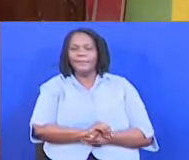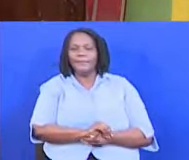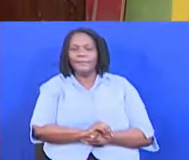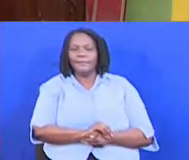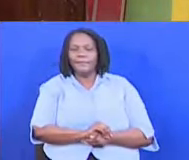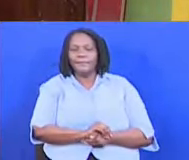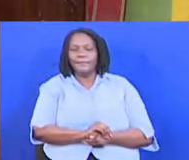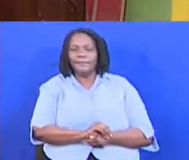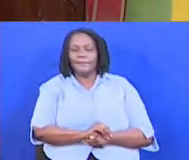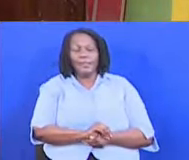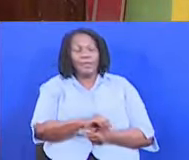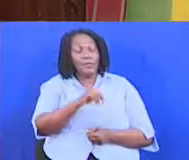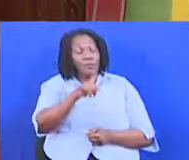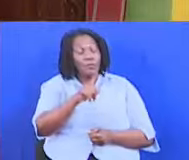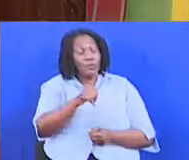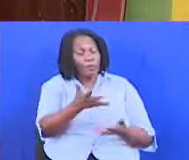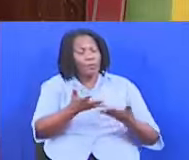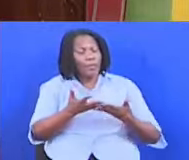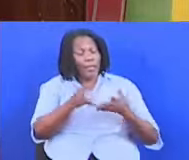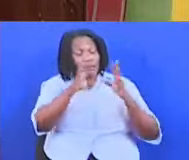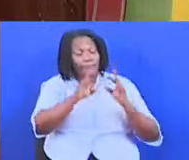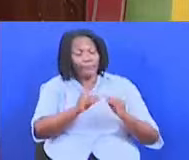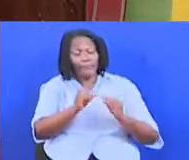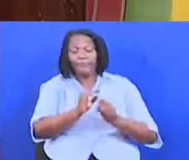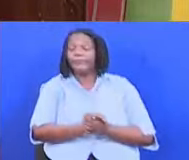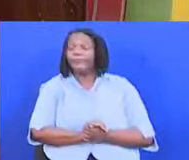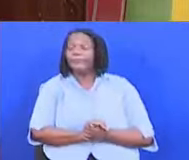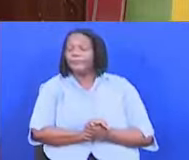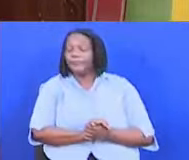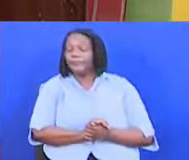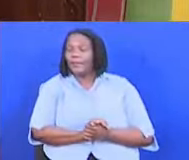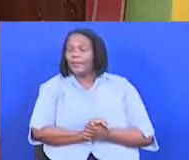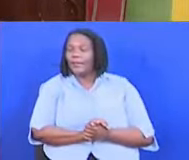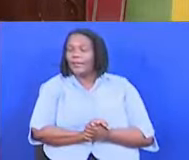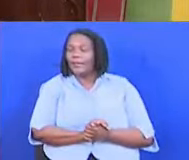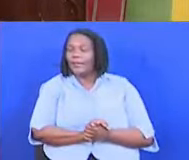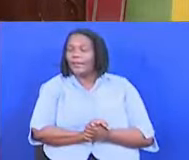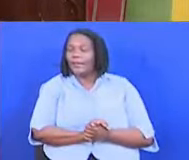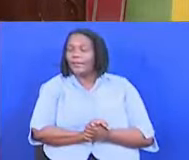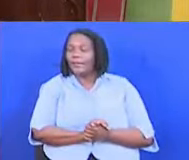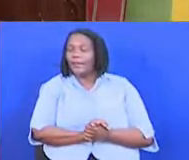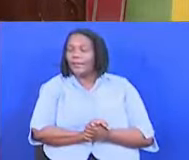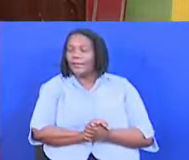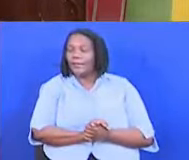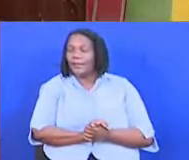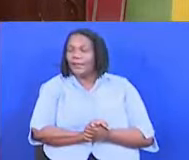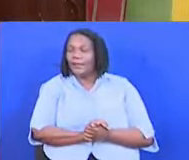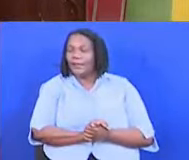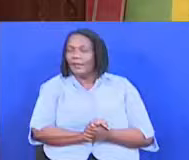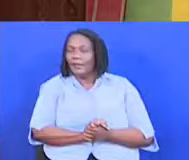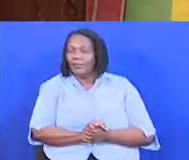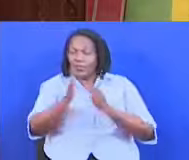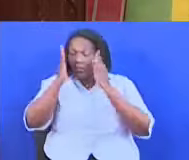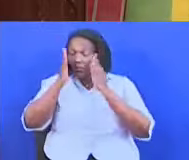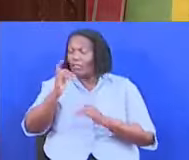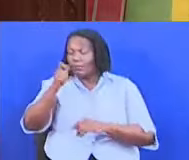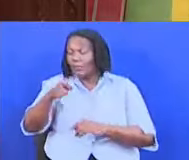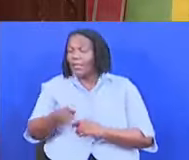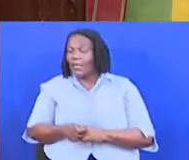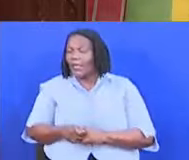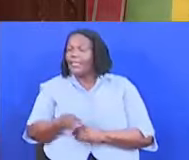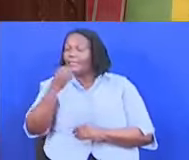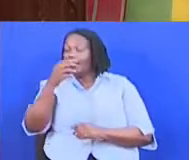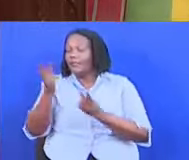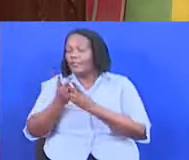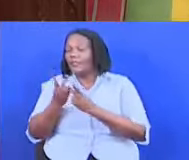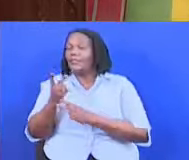Mheshimiwa Alusi Maenga, unapokea taarifa hiyo? Mheshimiwa Spika, taarifa zaidi ndo za hivi ndo zile zinakuja. Asante sana